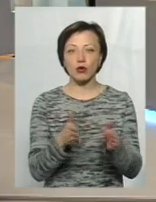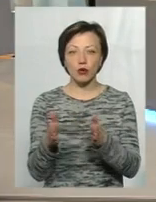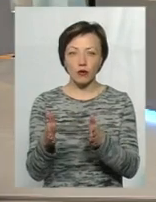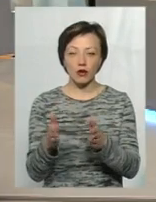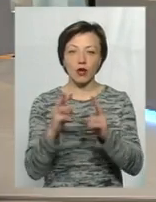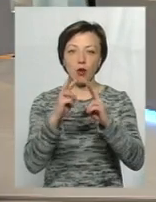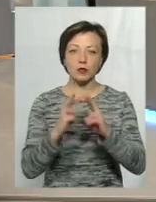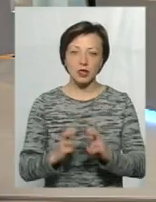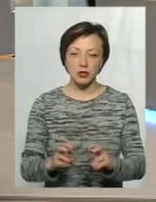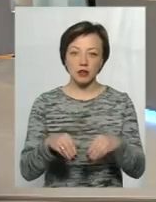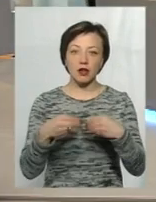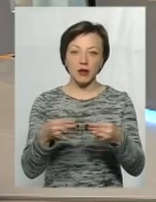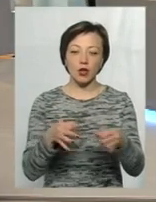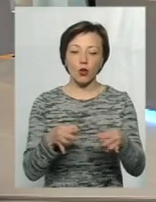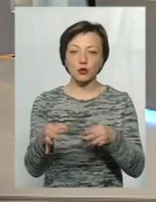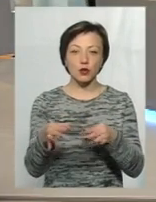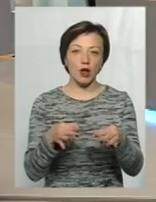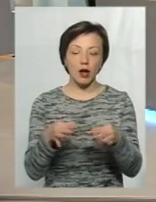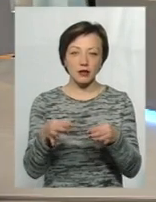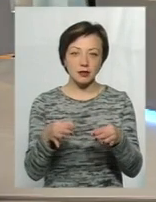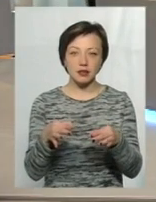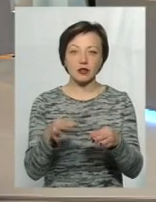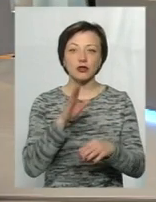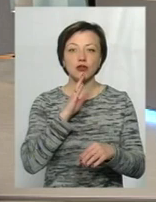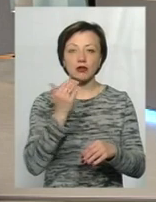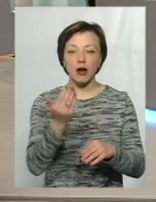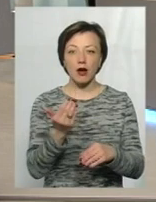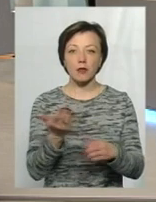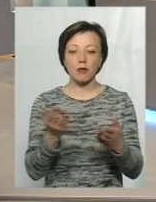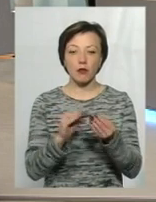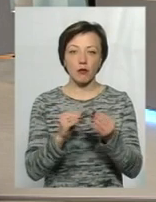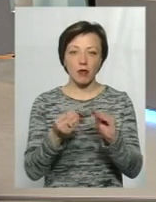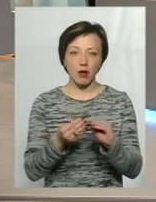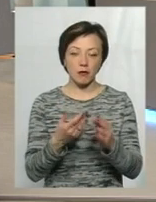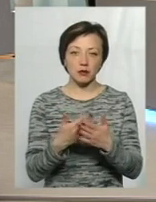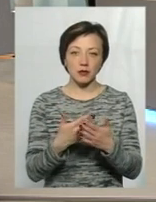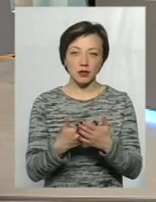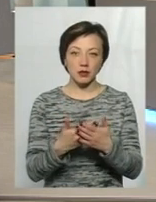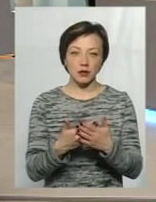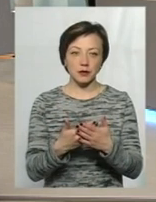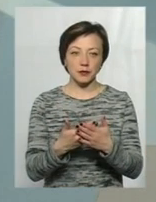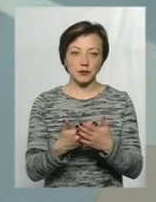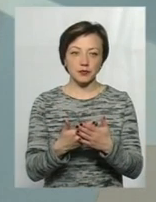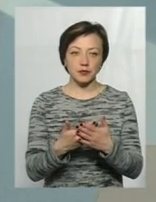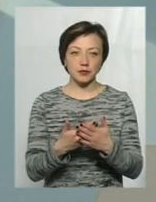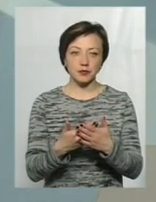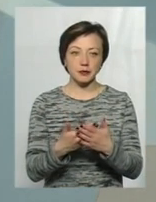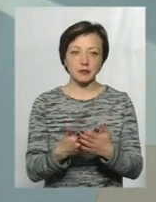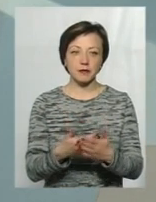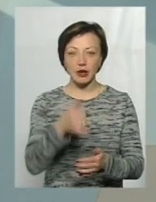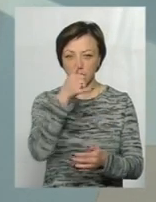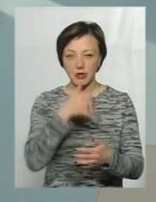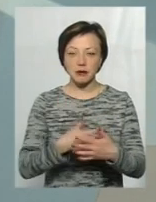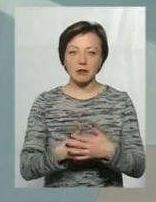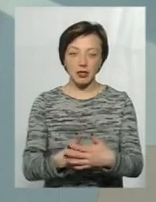обстежувати, давати консультації жінкам, в яких є проблема саме яких є безпліддя,